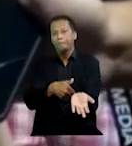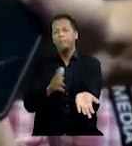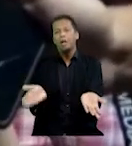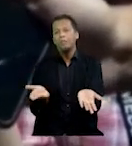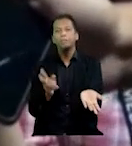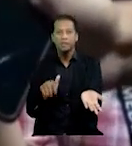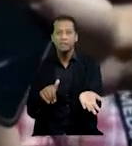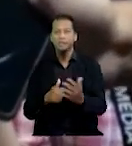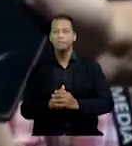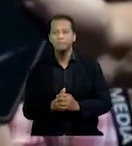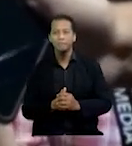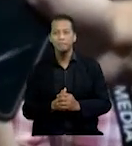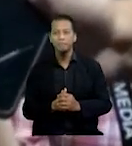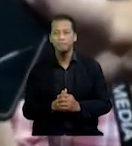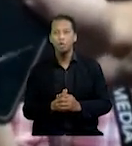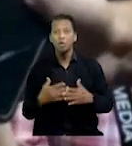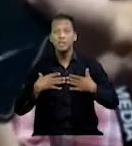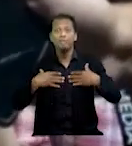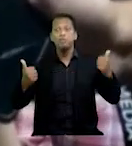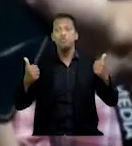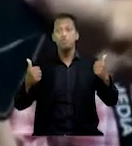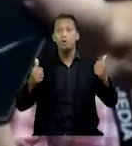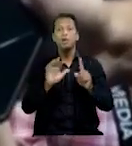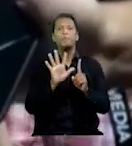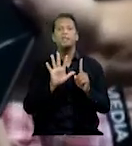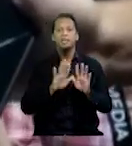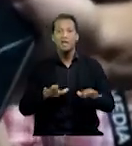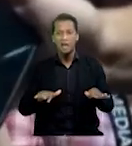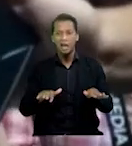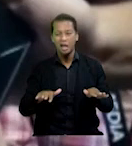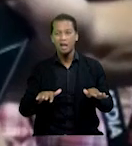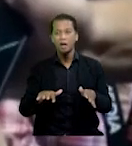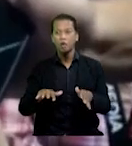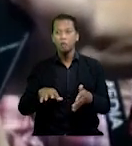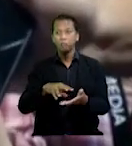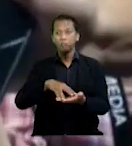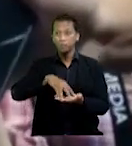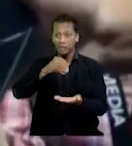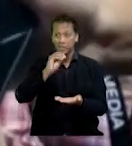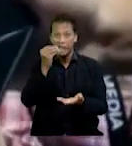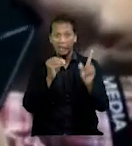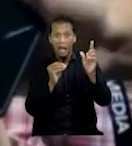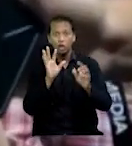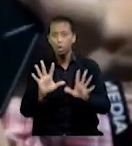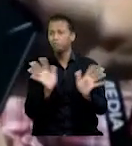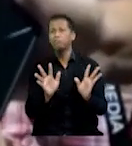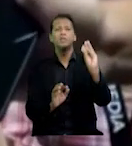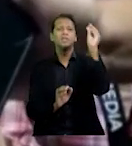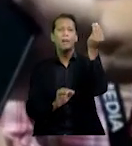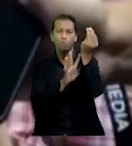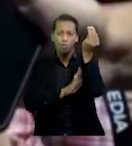yang survive 15 anak. Sebarannya tidak semuanya domisili di DKI Jakarta. 56% DKI